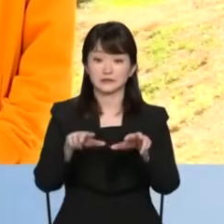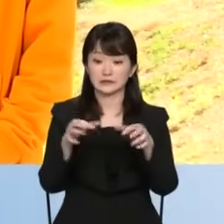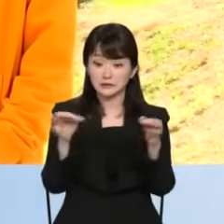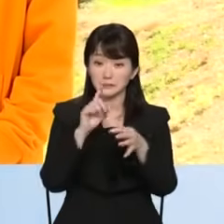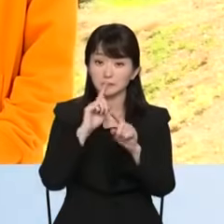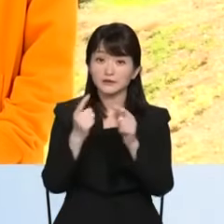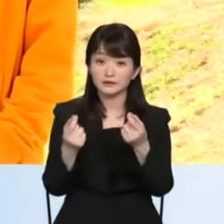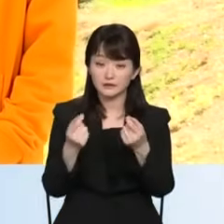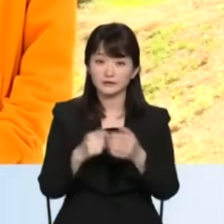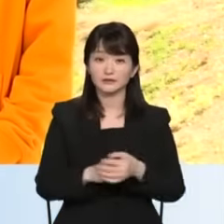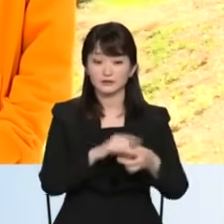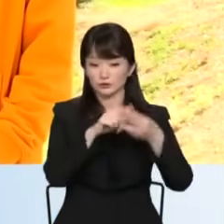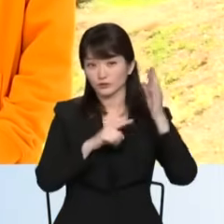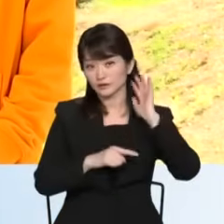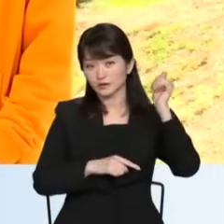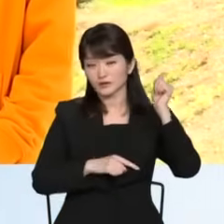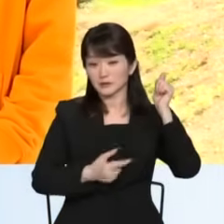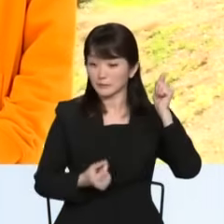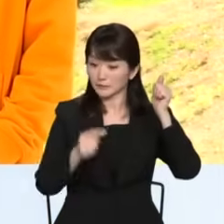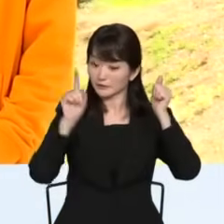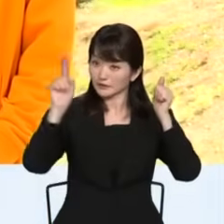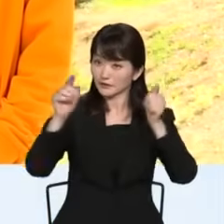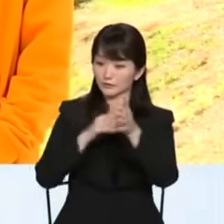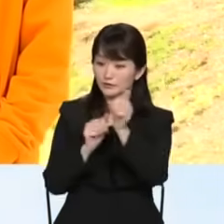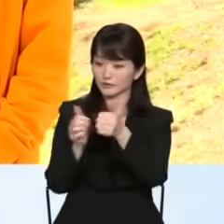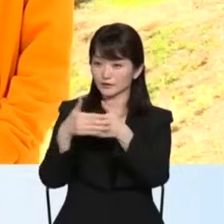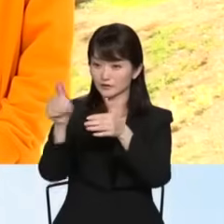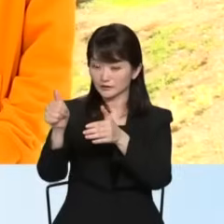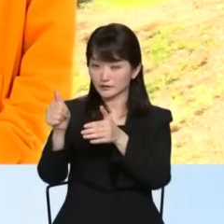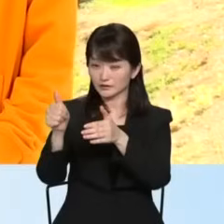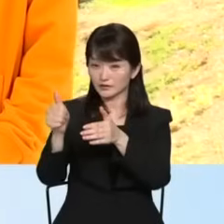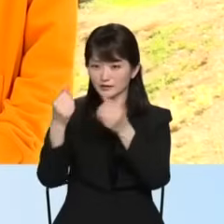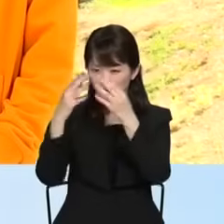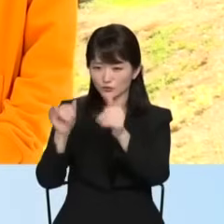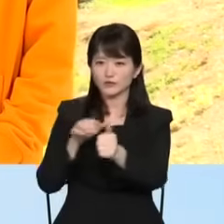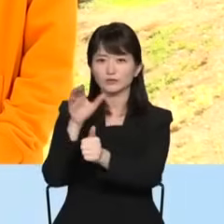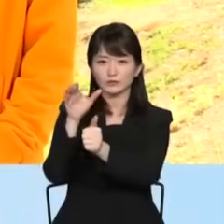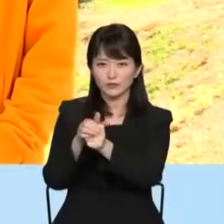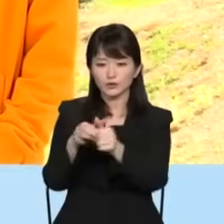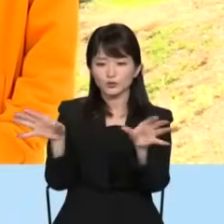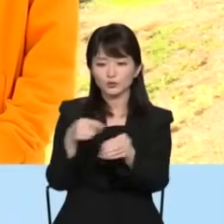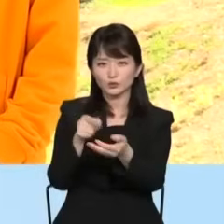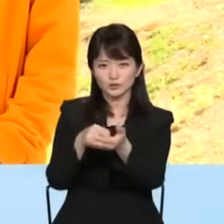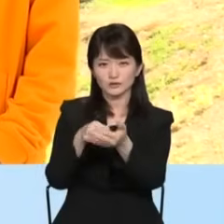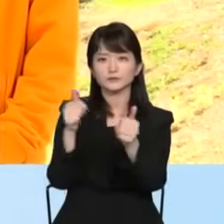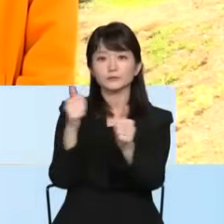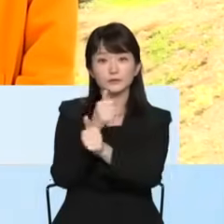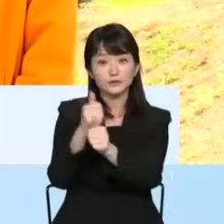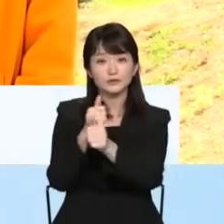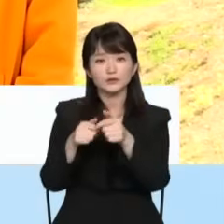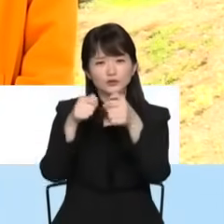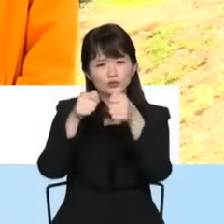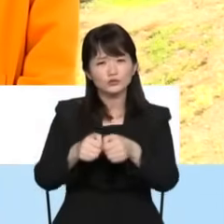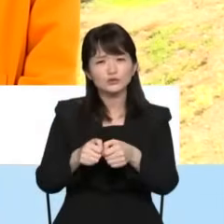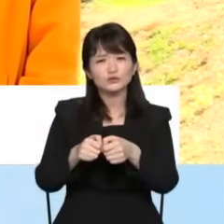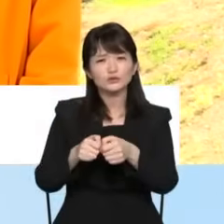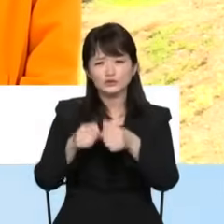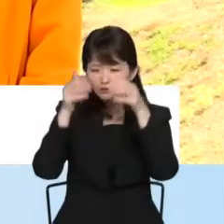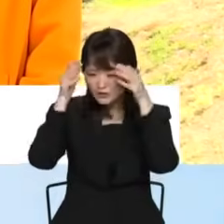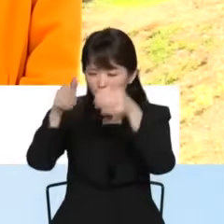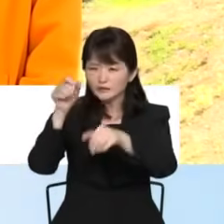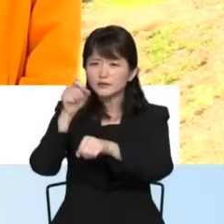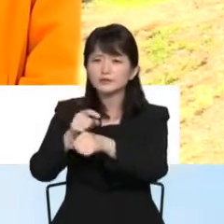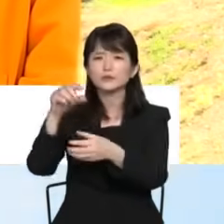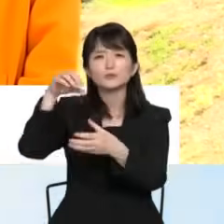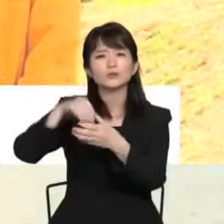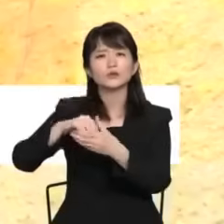윤 대통령이 이제 이르면 내일부터 비서실장, 뭐 총리 비롯한 인적 쇄신을 할 걸로 알려졌는데 구체적으로 어떤 방향성이 좀 담겨야